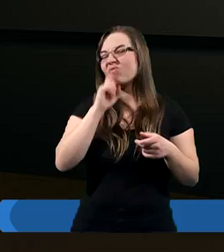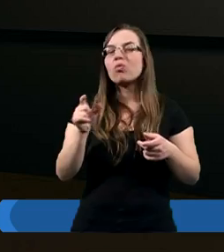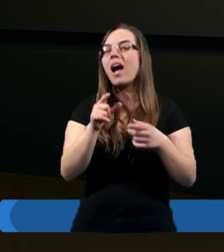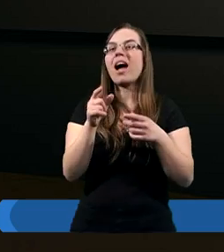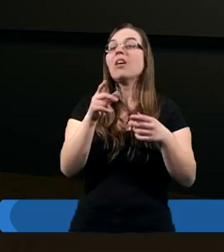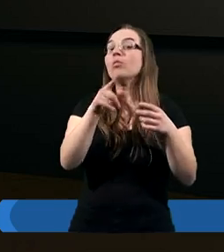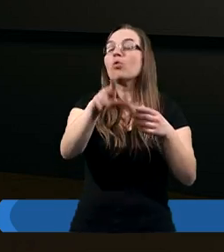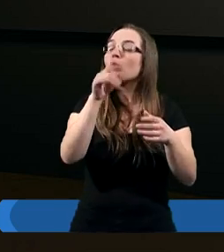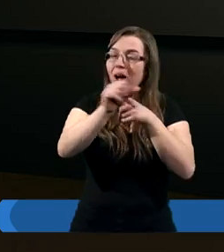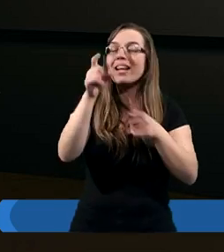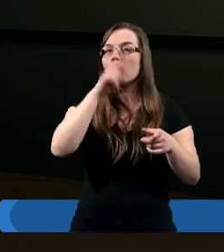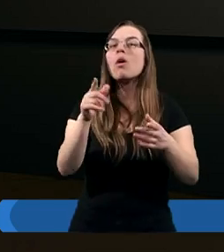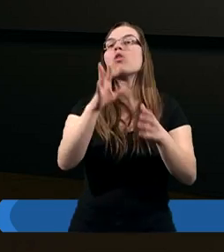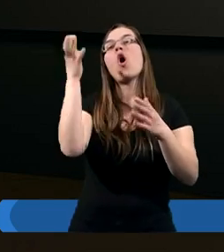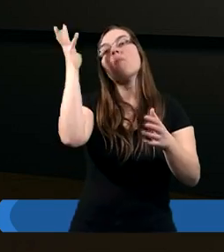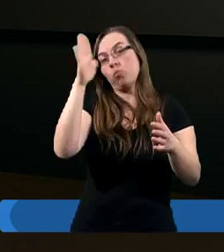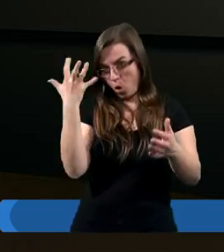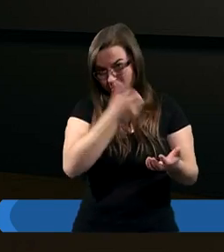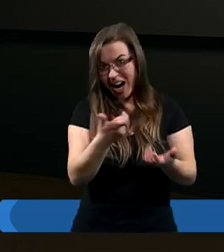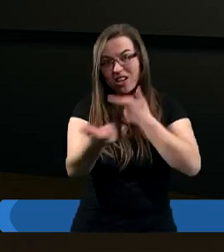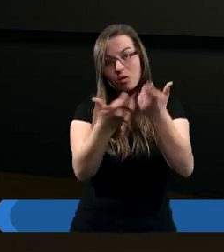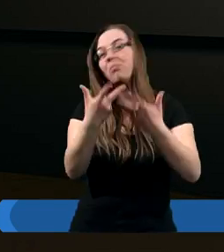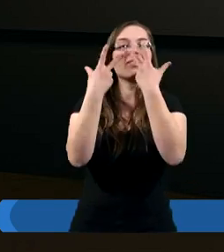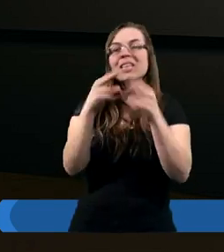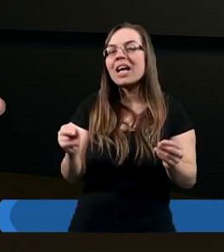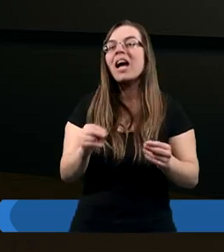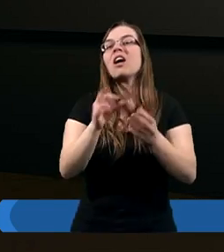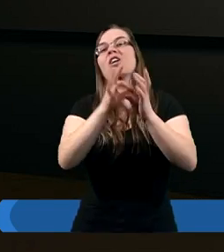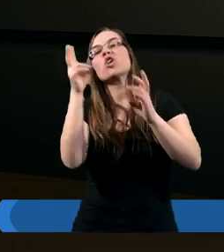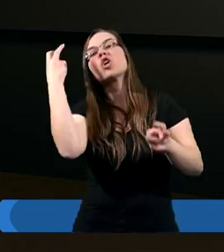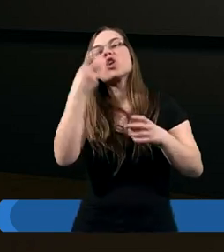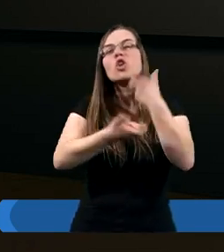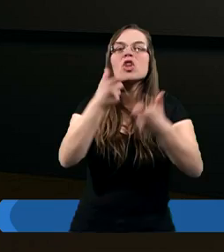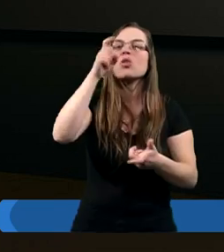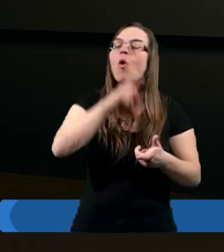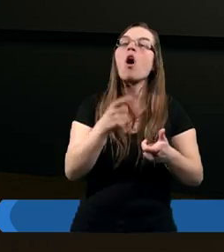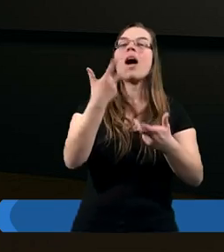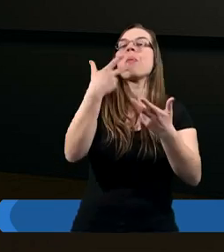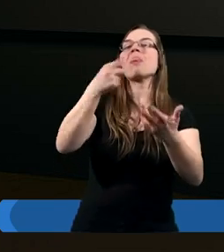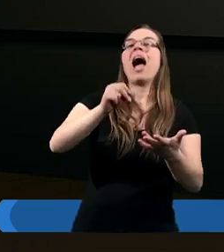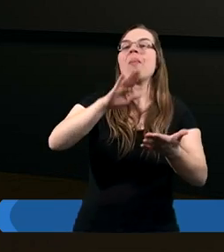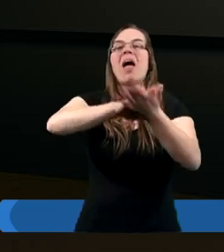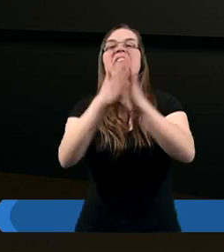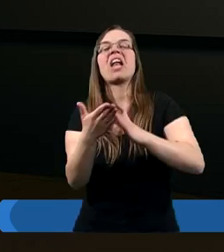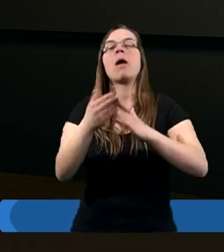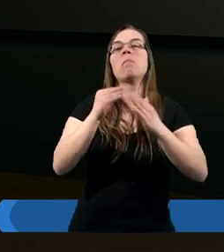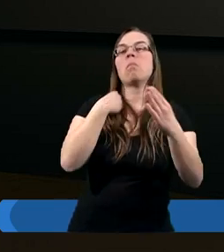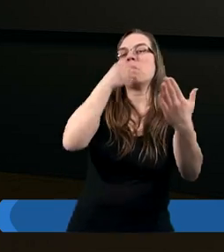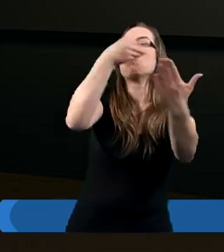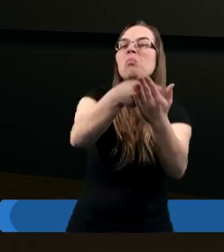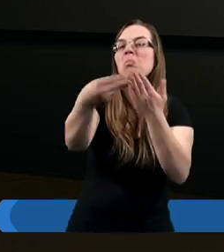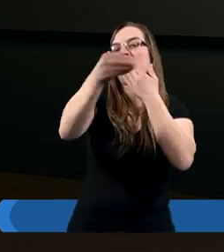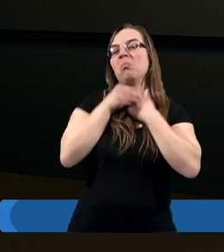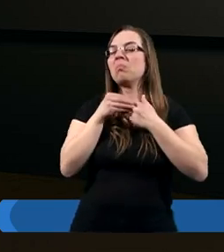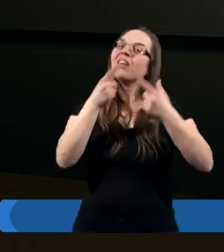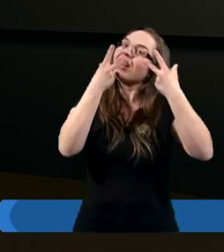prawda? Gdy ktoś obraża, gdy ktoś czyni coś złego, nie odpowiedzieć tym samym, ale odpowiedzieć